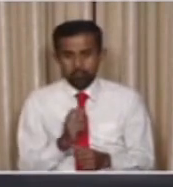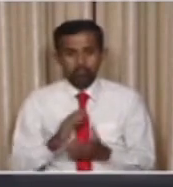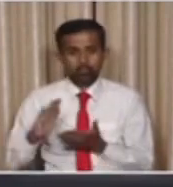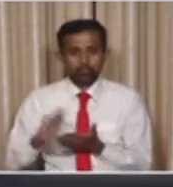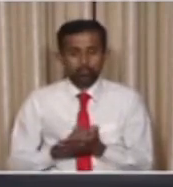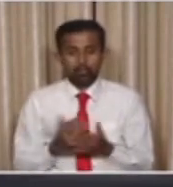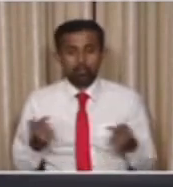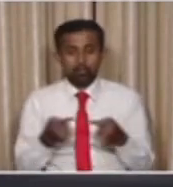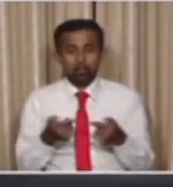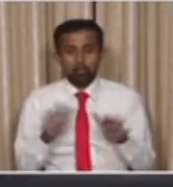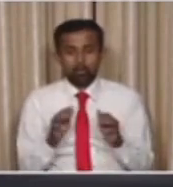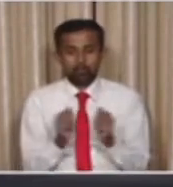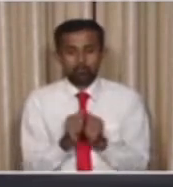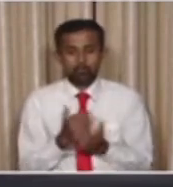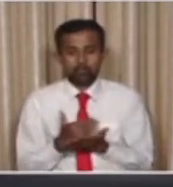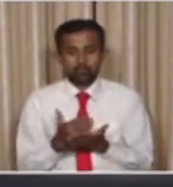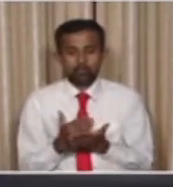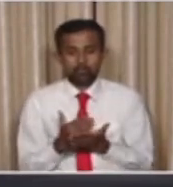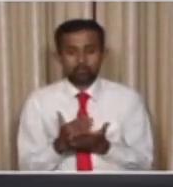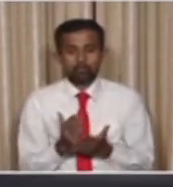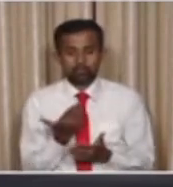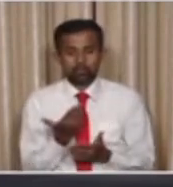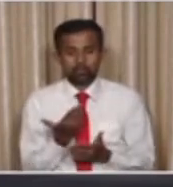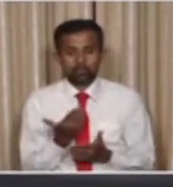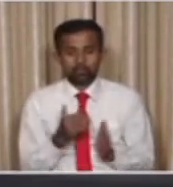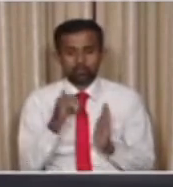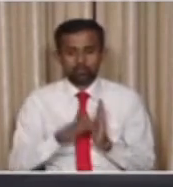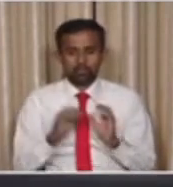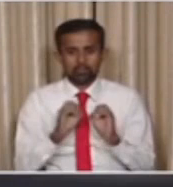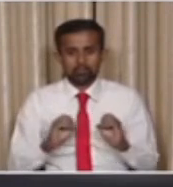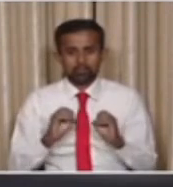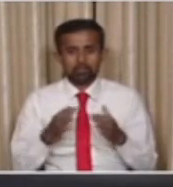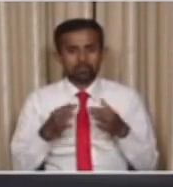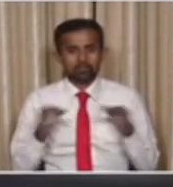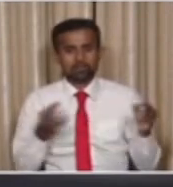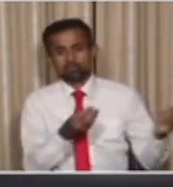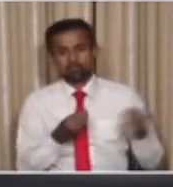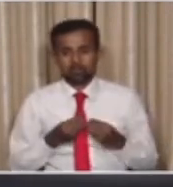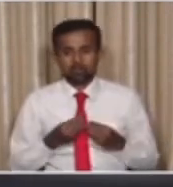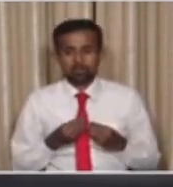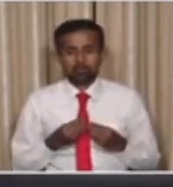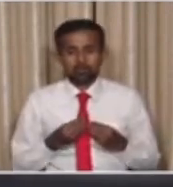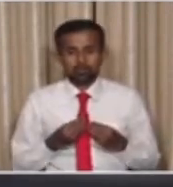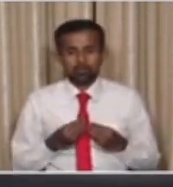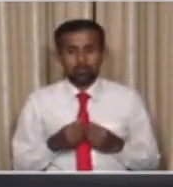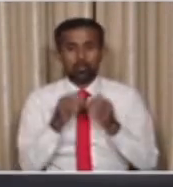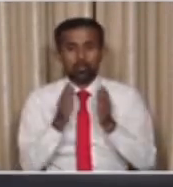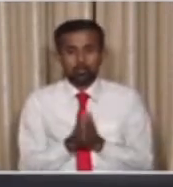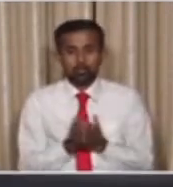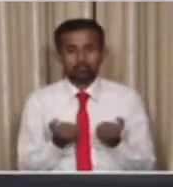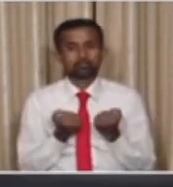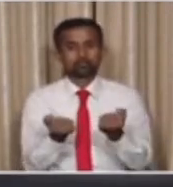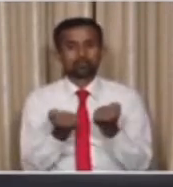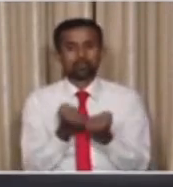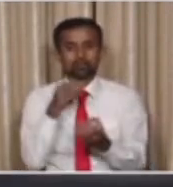වෙලා වරායේ කටයුතු වලට බාධා වෙන නිසා දඩ මුදල් නැතුව මේ ටික නිදාස් කරගෙන ගිහිල්ලා දැන් සියලු දේ ධාවන